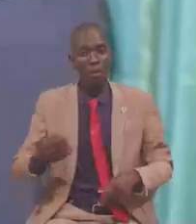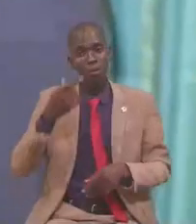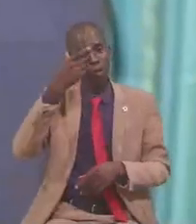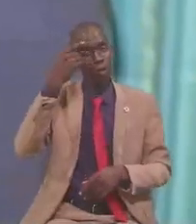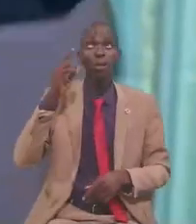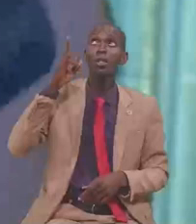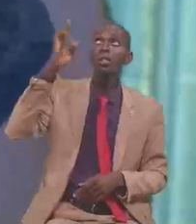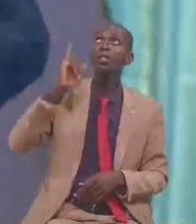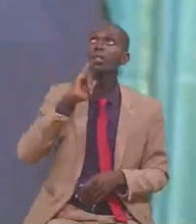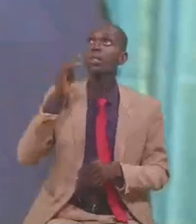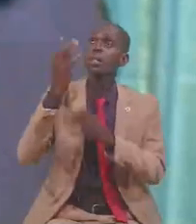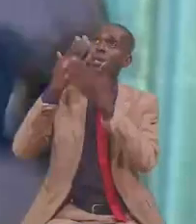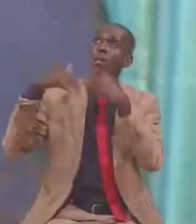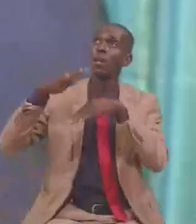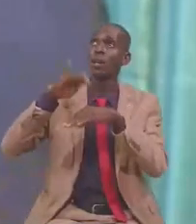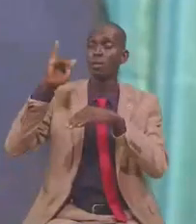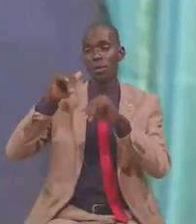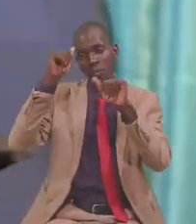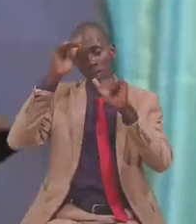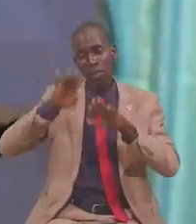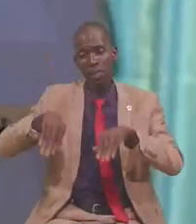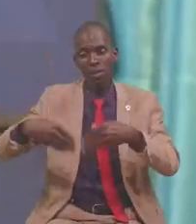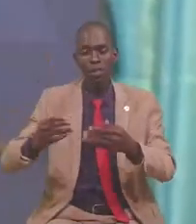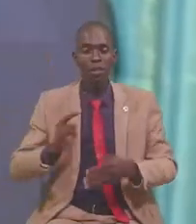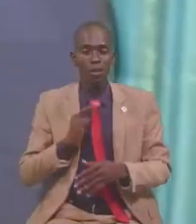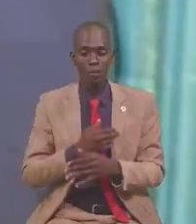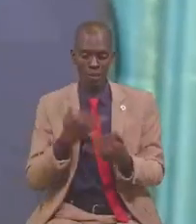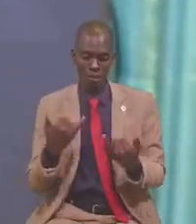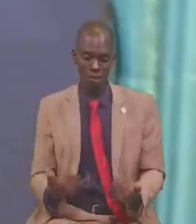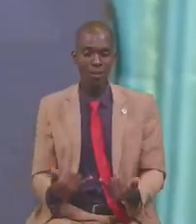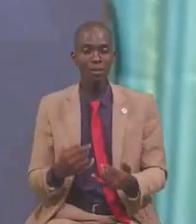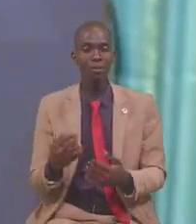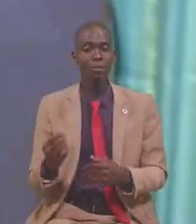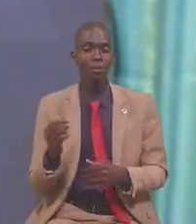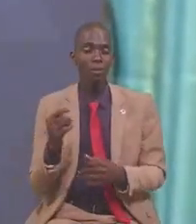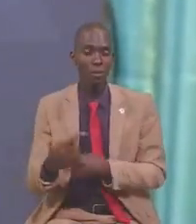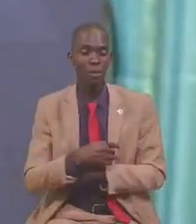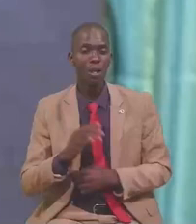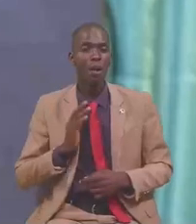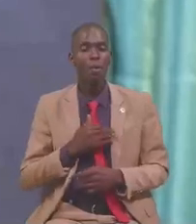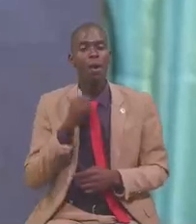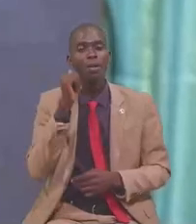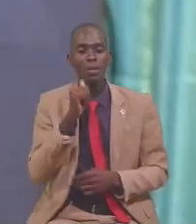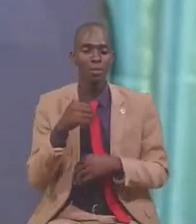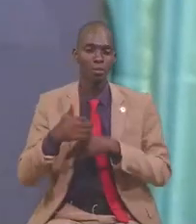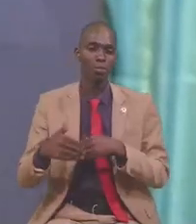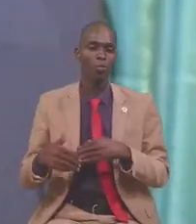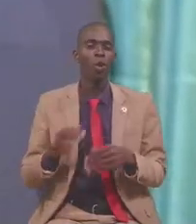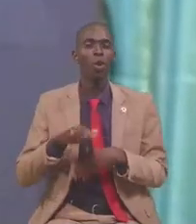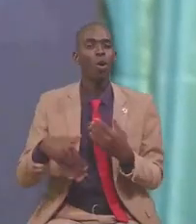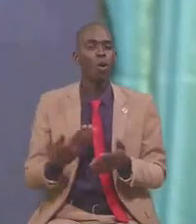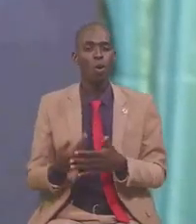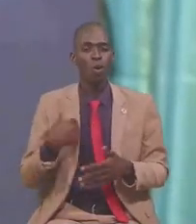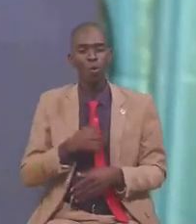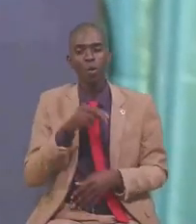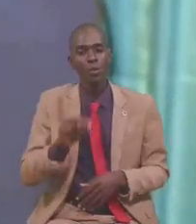Céleste, alors il nous donne. Père Céleste, donne-nous ce jour notre pain quotidien, tous nos besoins, toutes les provisions